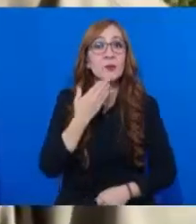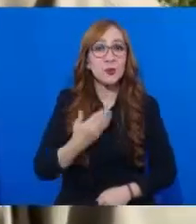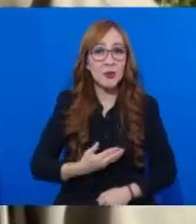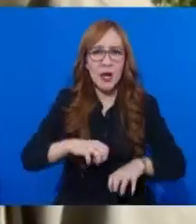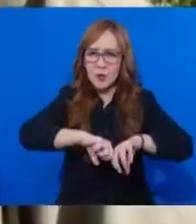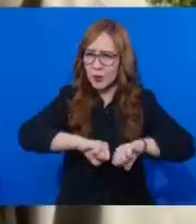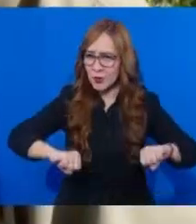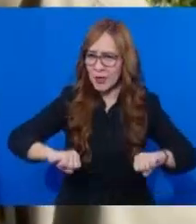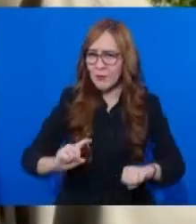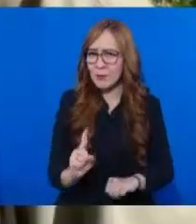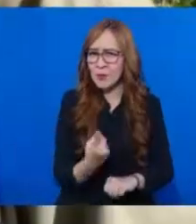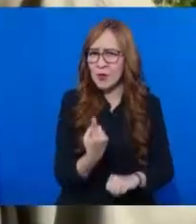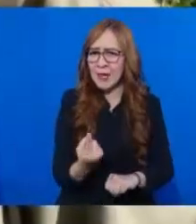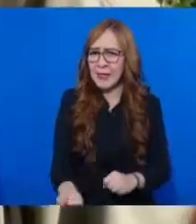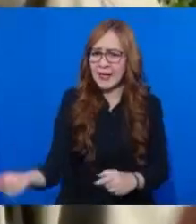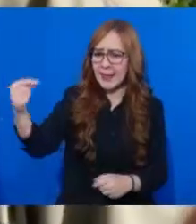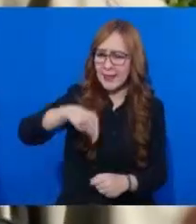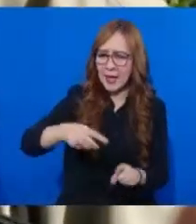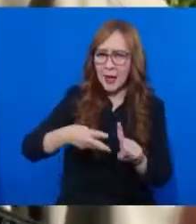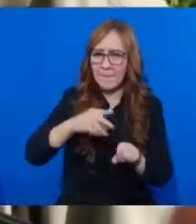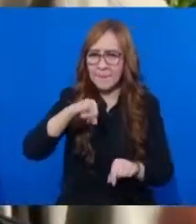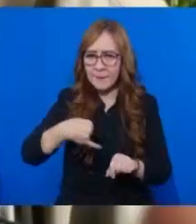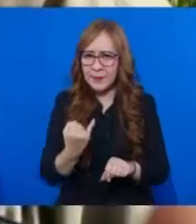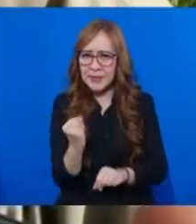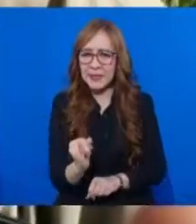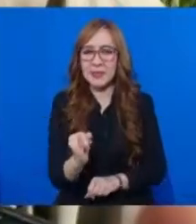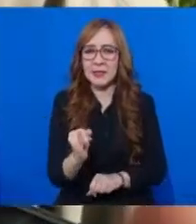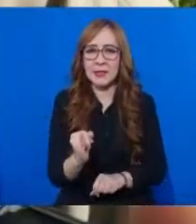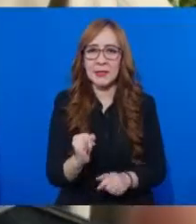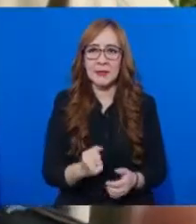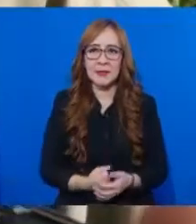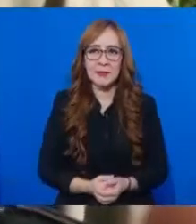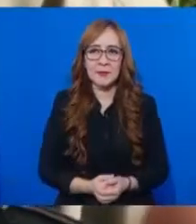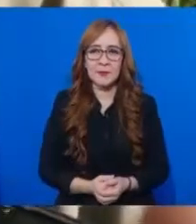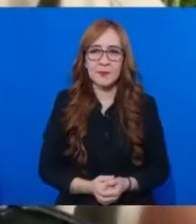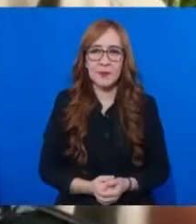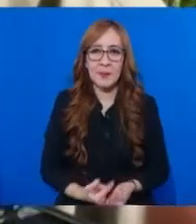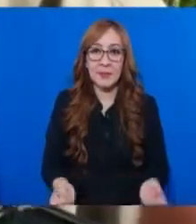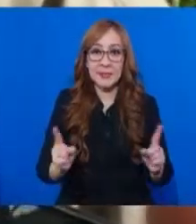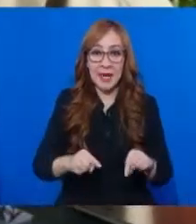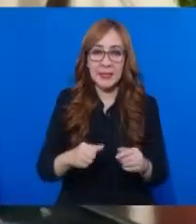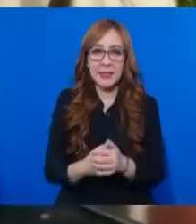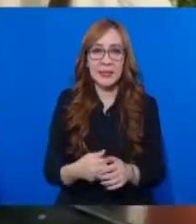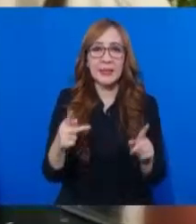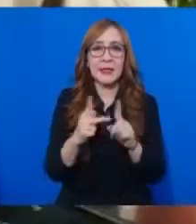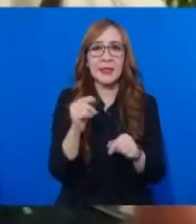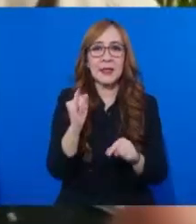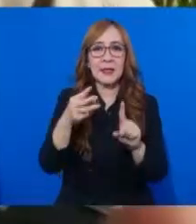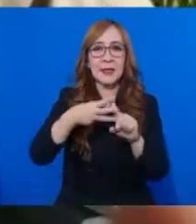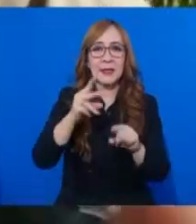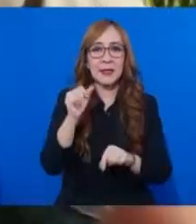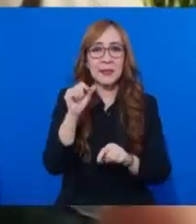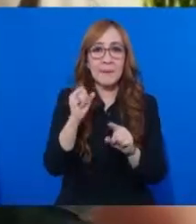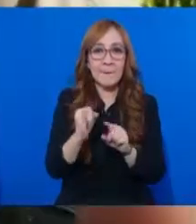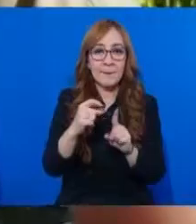menanam dari biji dan bermutasi positif, sehingga menjadi bahasanya hibrid. Sehingga insya Allah dengan